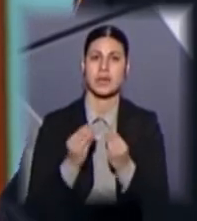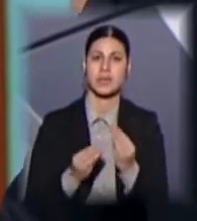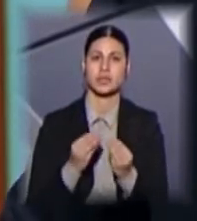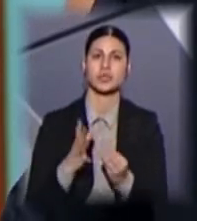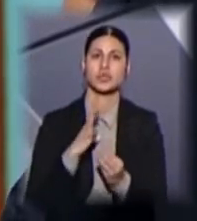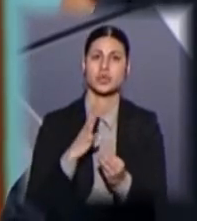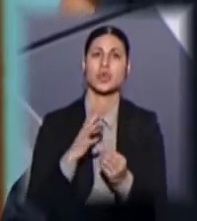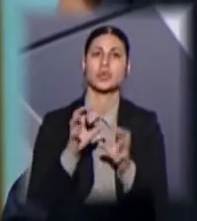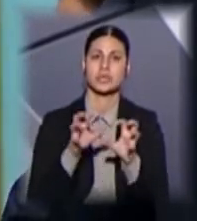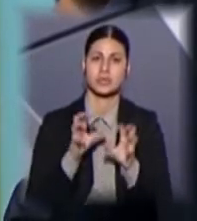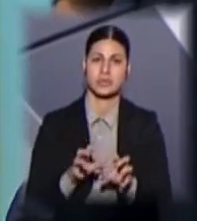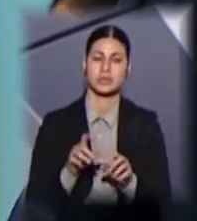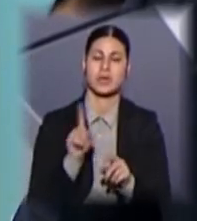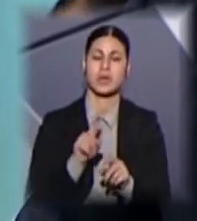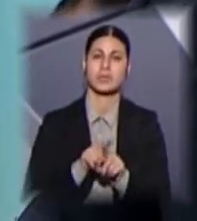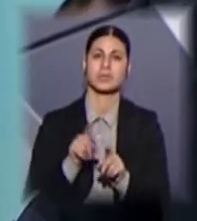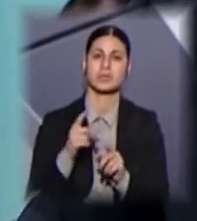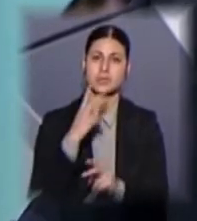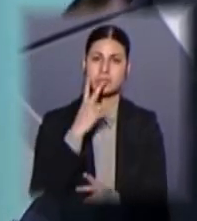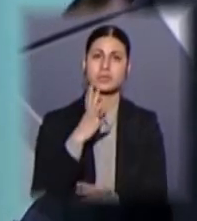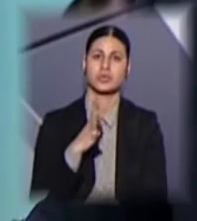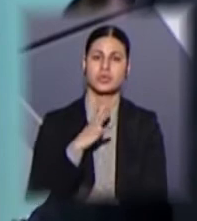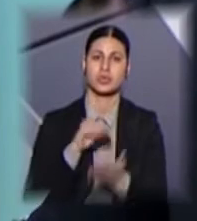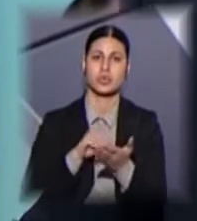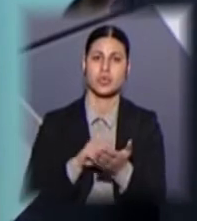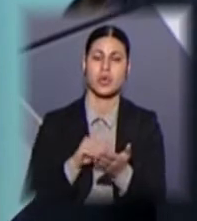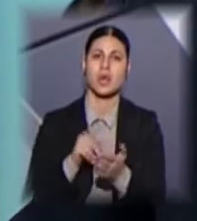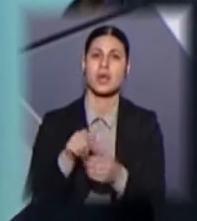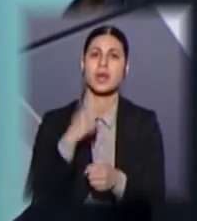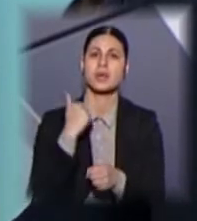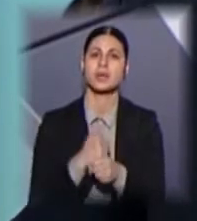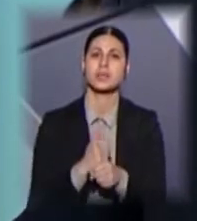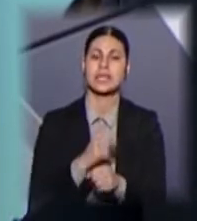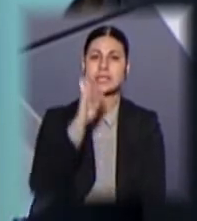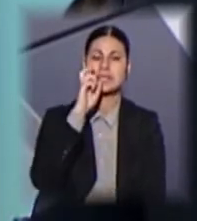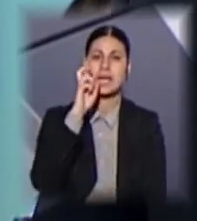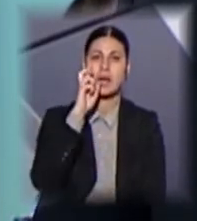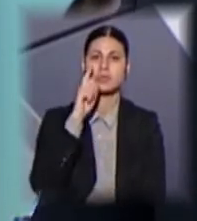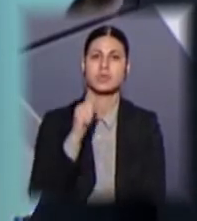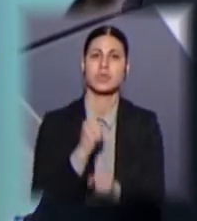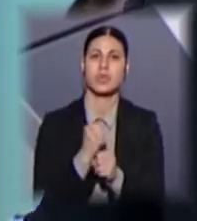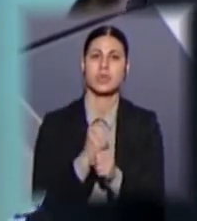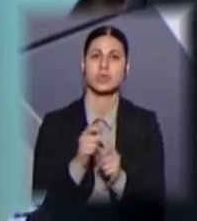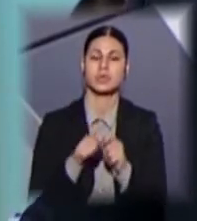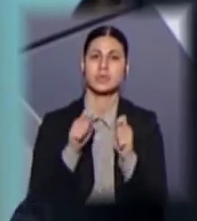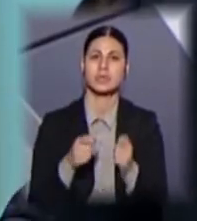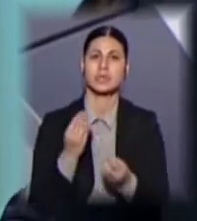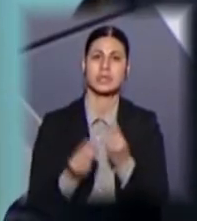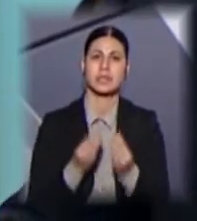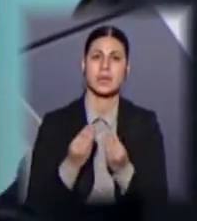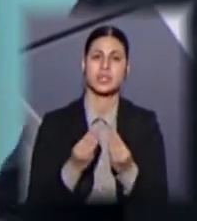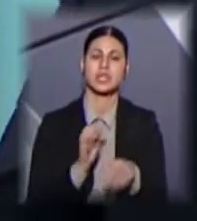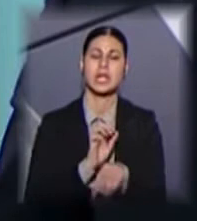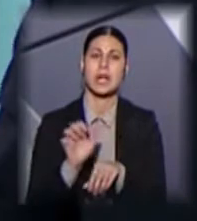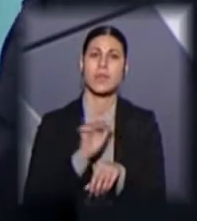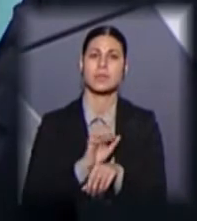იქნა თამაშის წესები, ამ თამაშის წესების საფუძველზე და სახელმწიფოს მიერ დაწესებული თამაშის წესებით